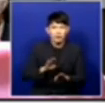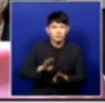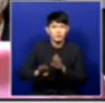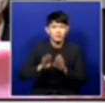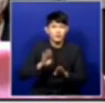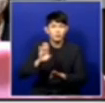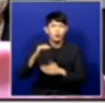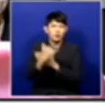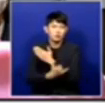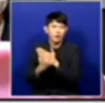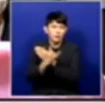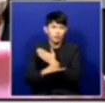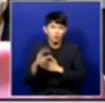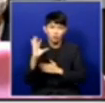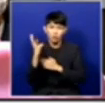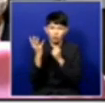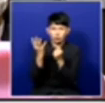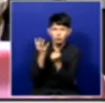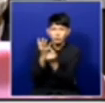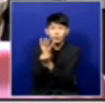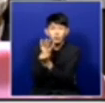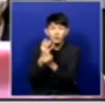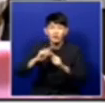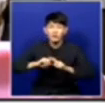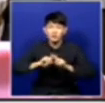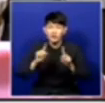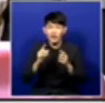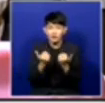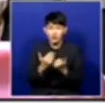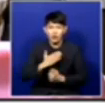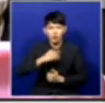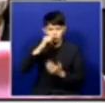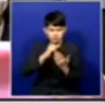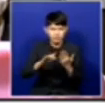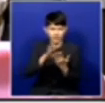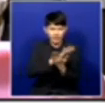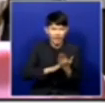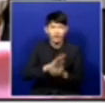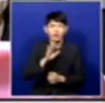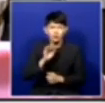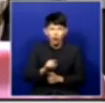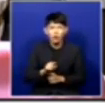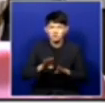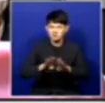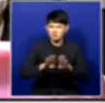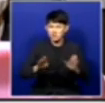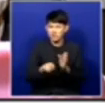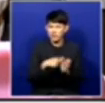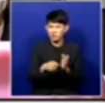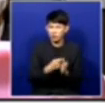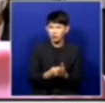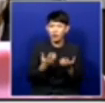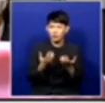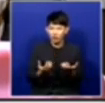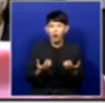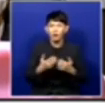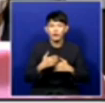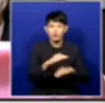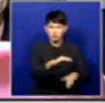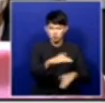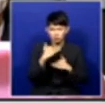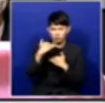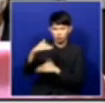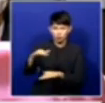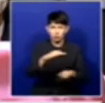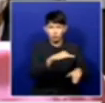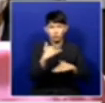ประเทศอื่นๆในโลกนี้แต่เราต้องเปิดประเทศเพราะเราต้องทำมาค้าขายกับคนทั้งโลกดังนั้นเมื่อเศรษฐกิจของ